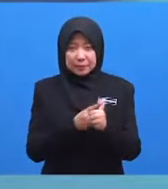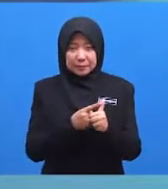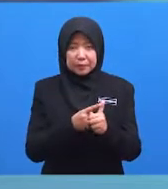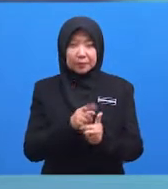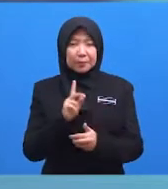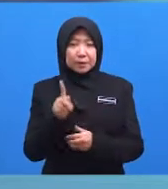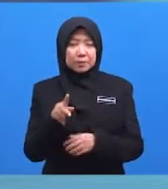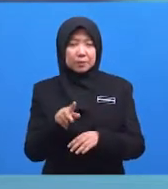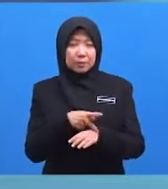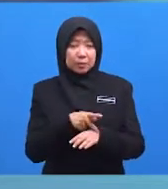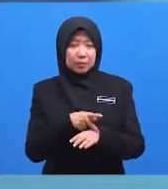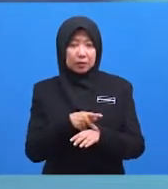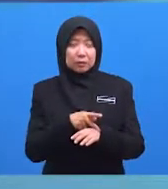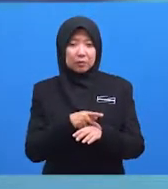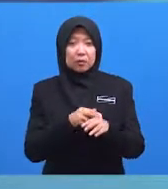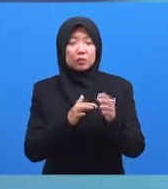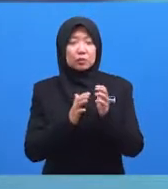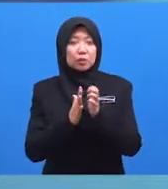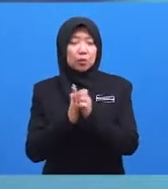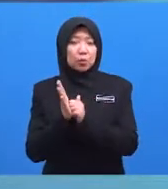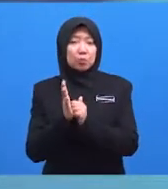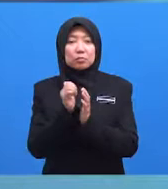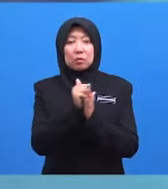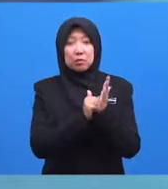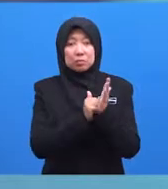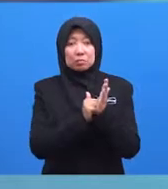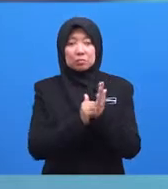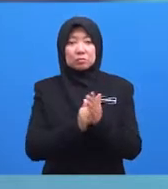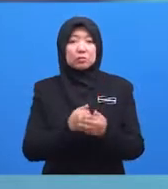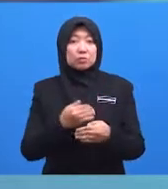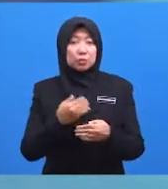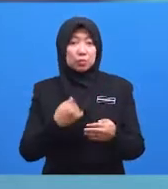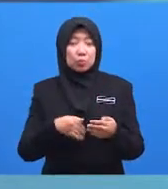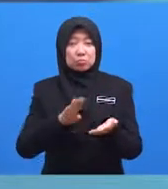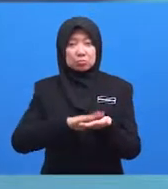pastikan memakai sarung tangan sebelum membersihkan ayam.